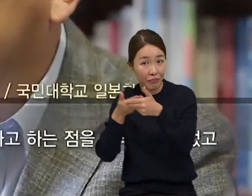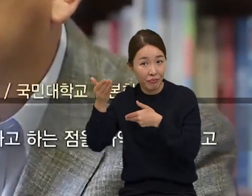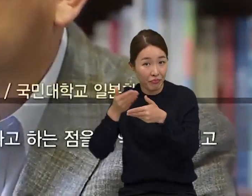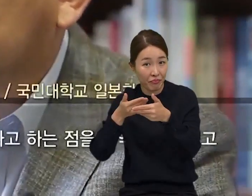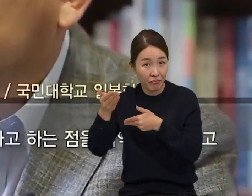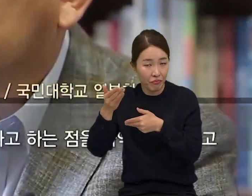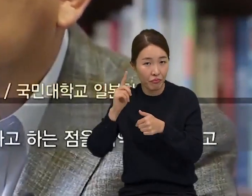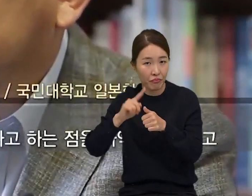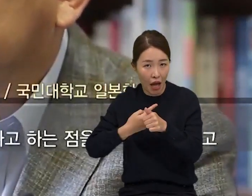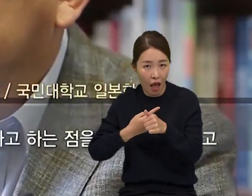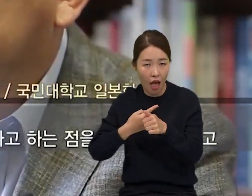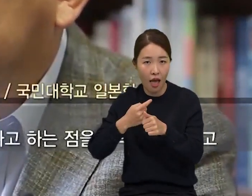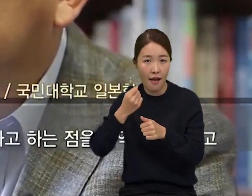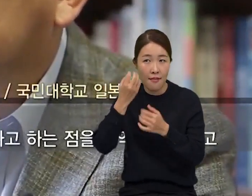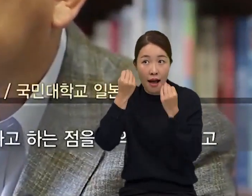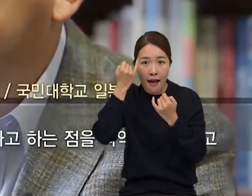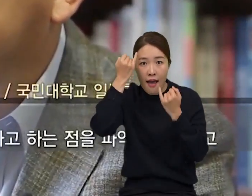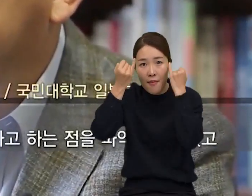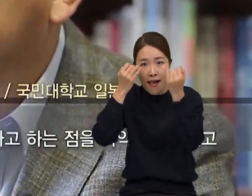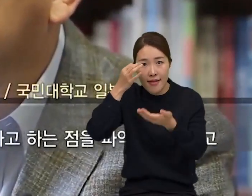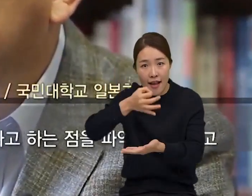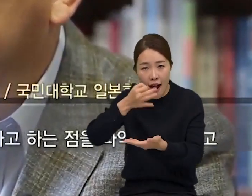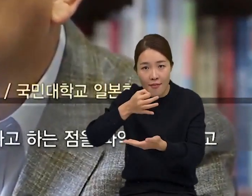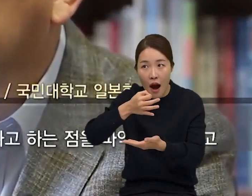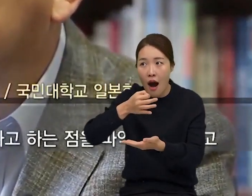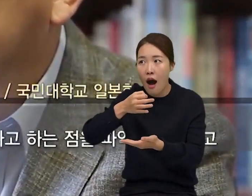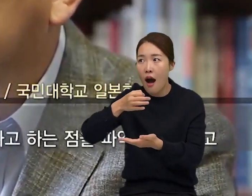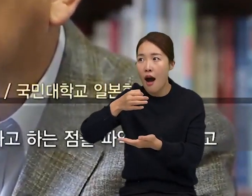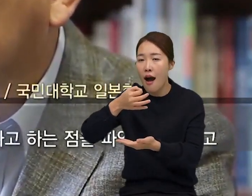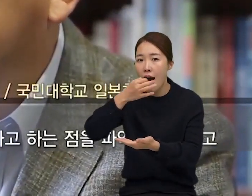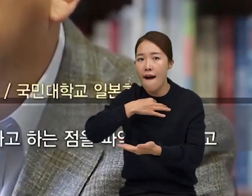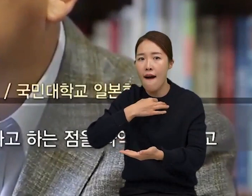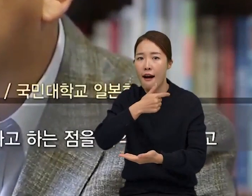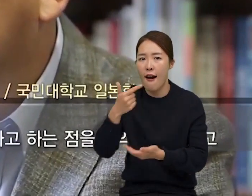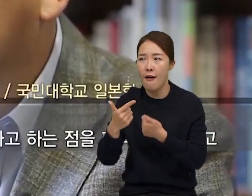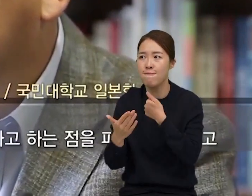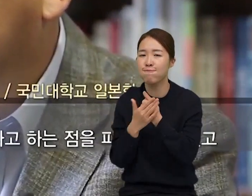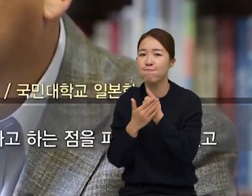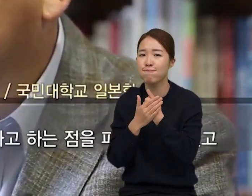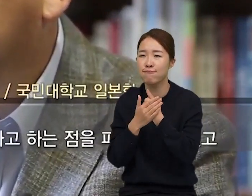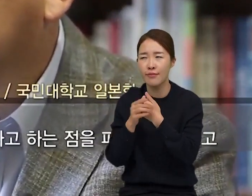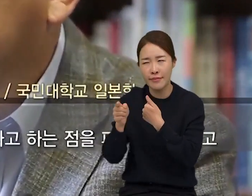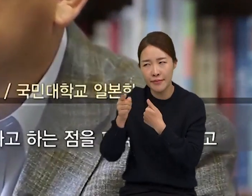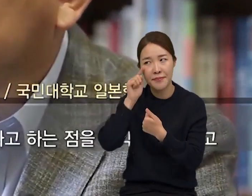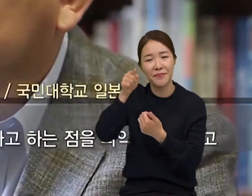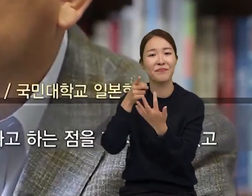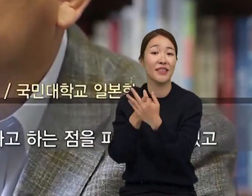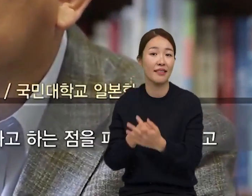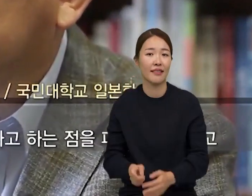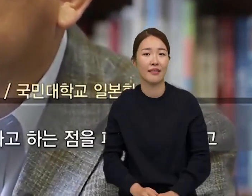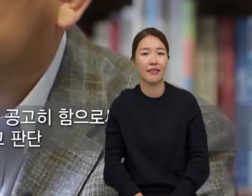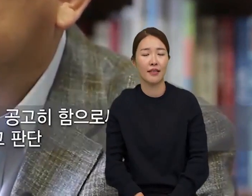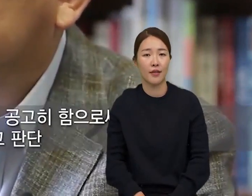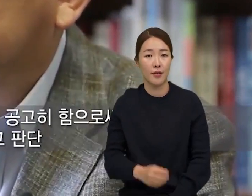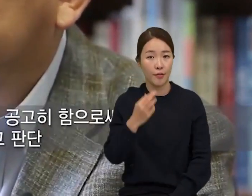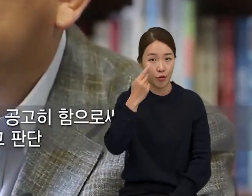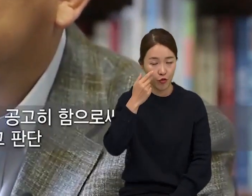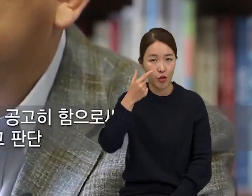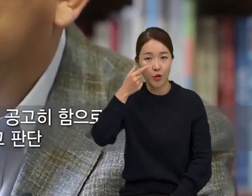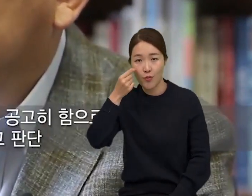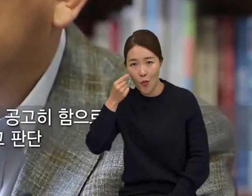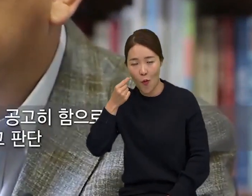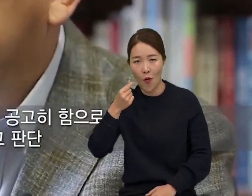일본하고의 수교를 하게 될 경우에는 많은 개발 자금을 얻어낼 수 있다고 하는 점을 파악하고 있었고,